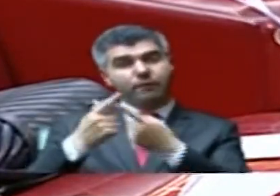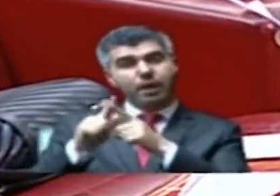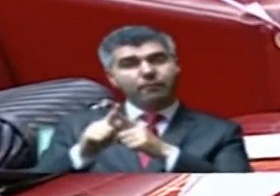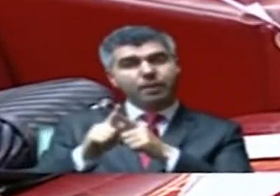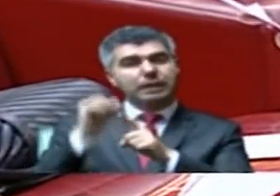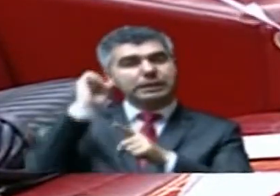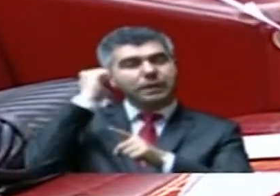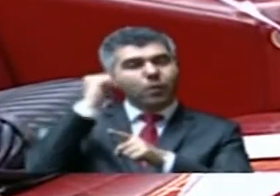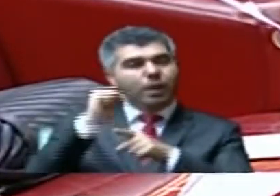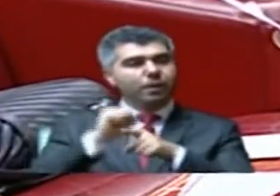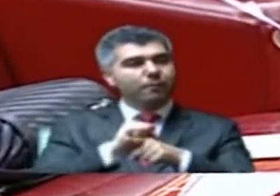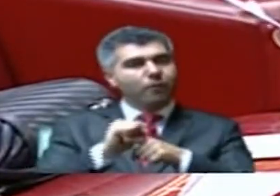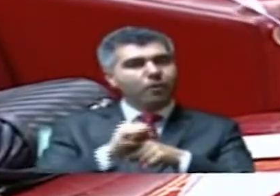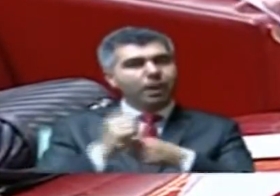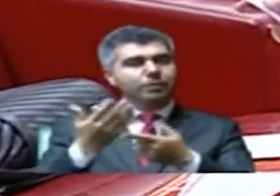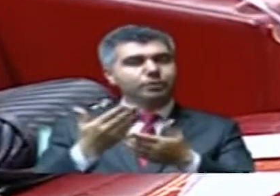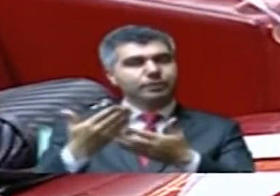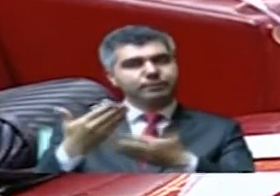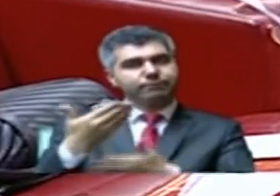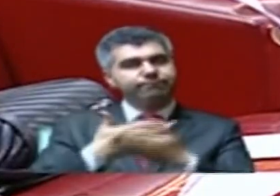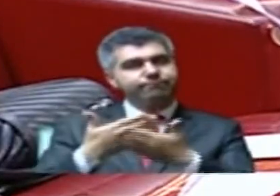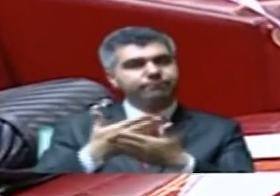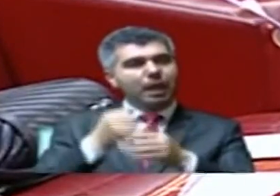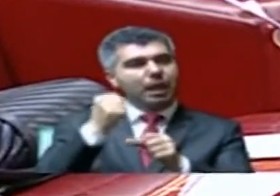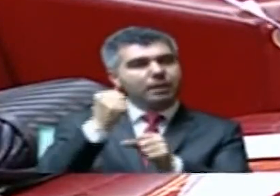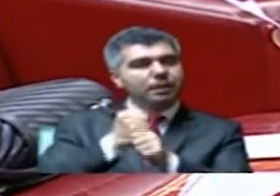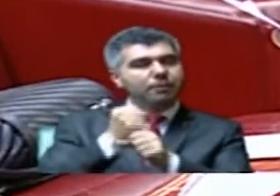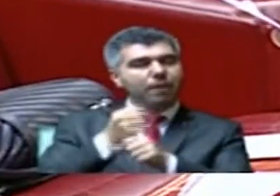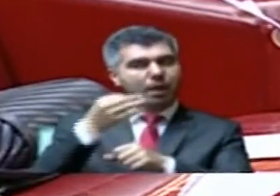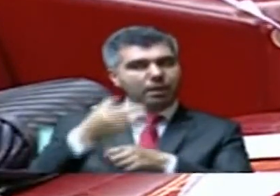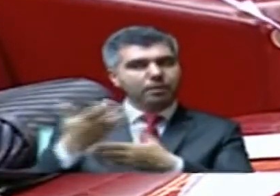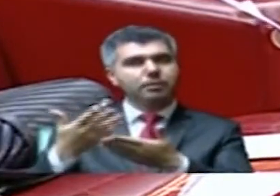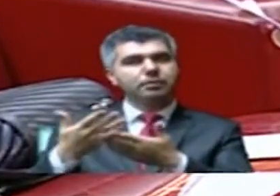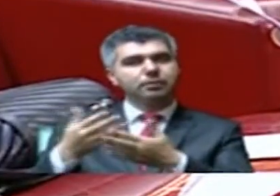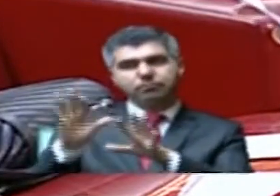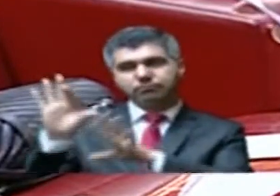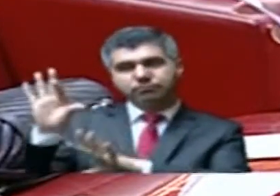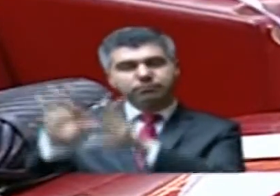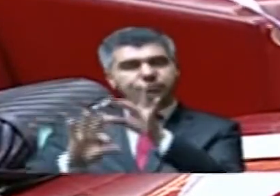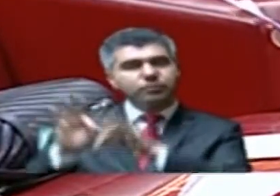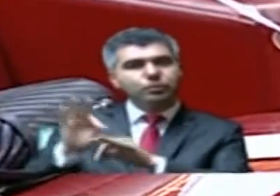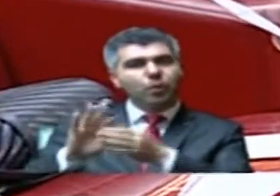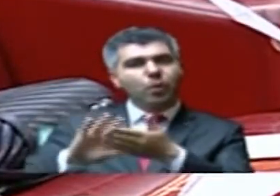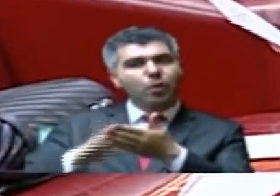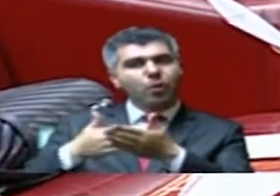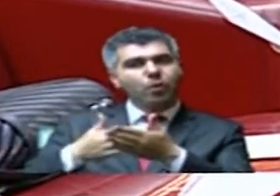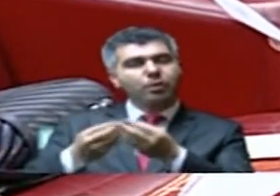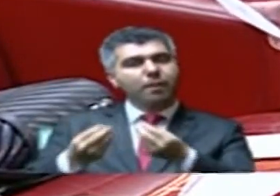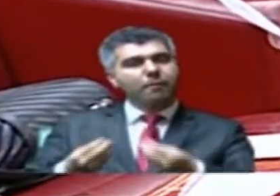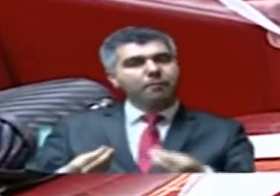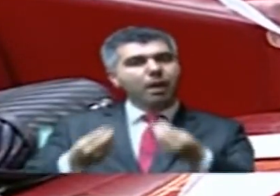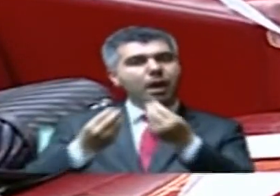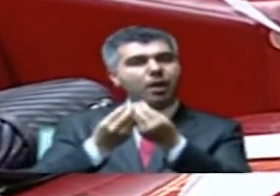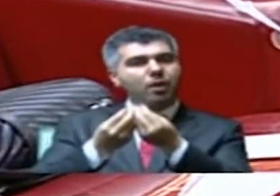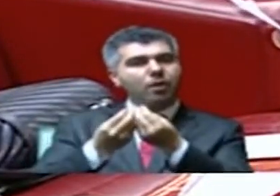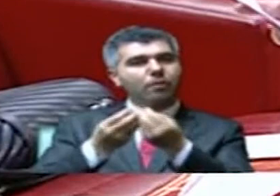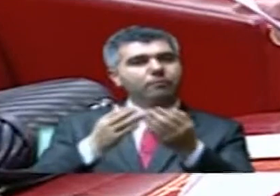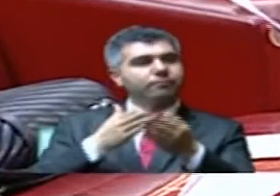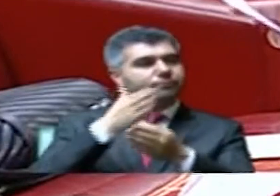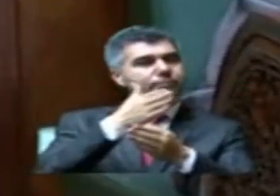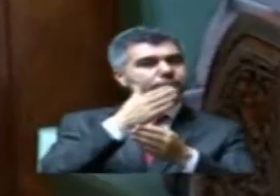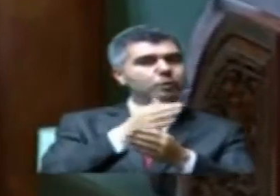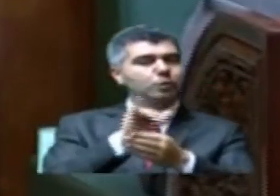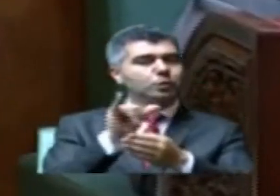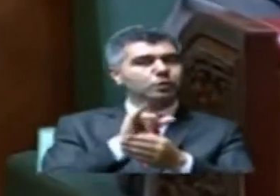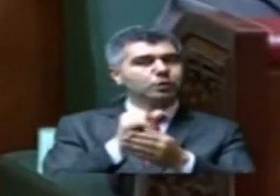ملائمة التكوين مع المحيط المهني، في المشاركة في تحديد احتياجات التكوين، في المشاركة في اختيار وتوجيه المرشحين،